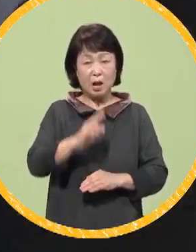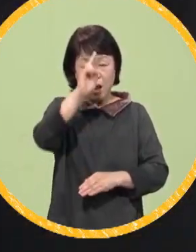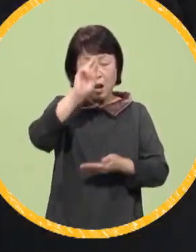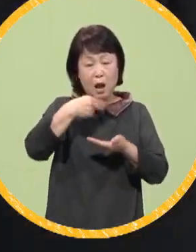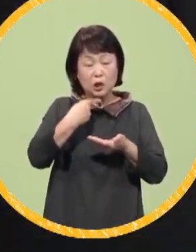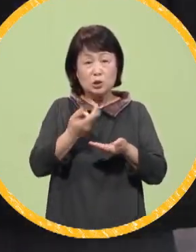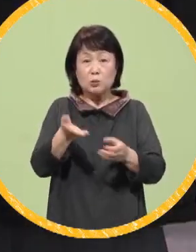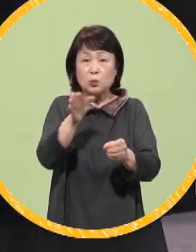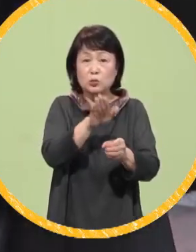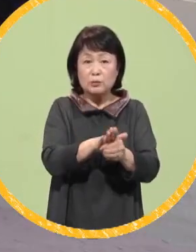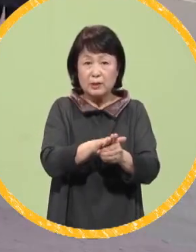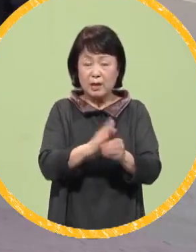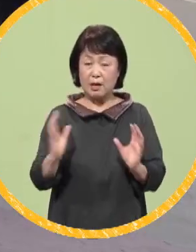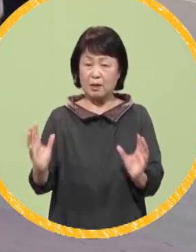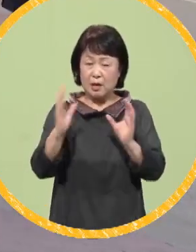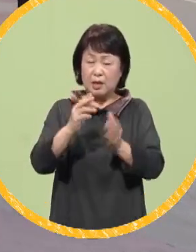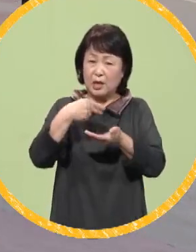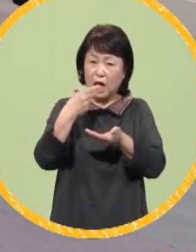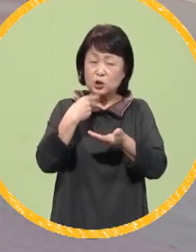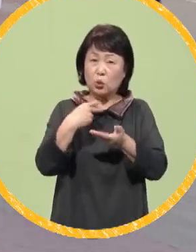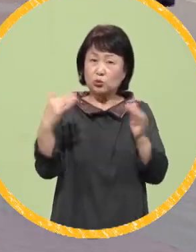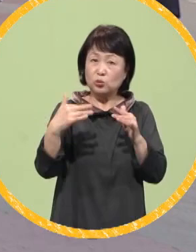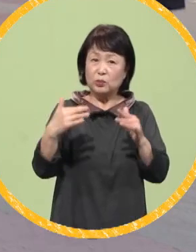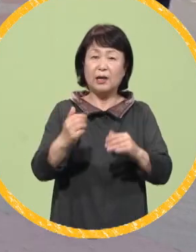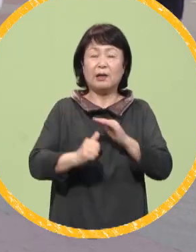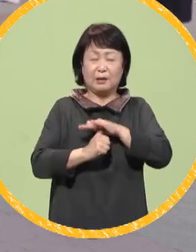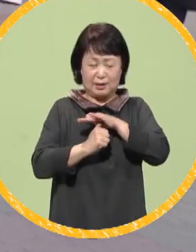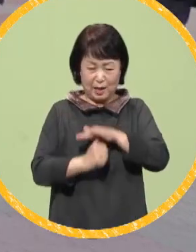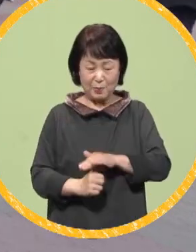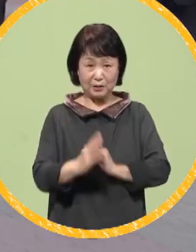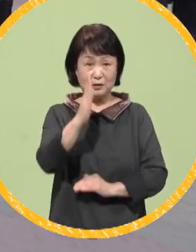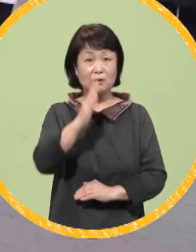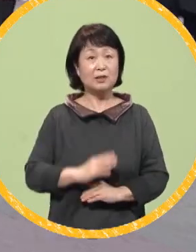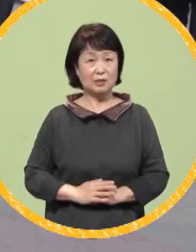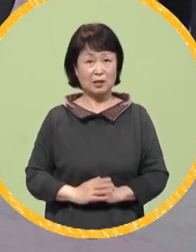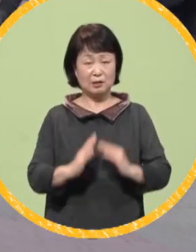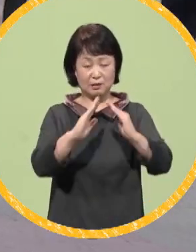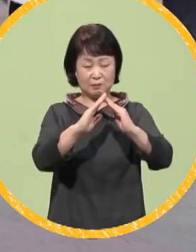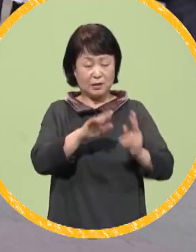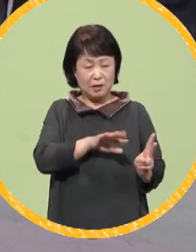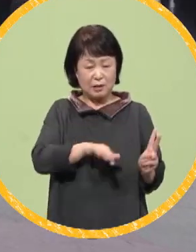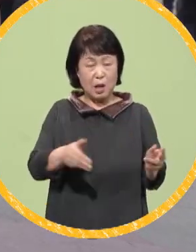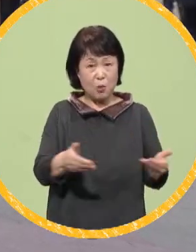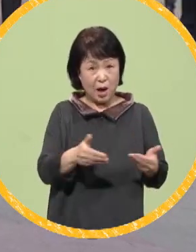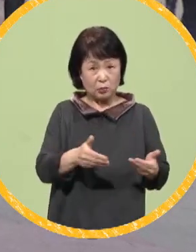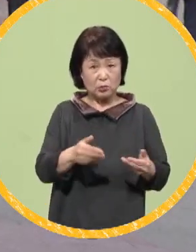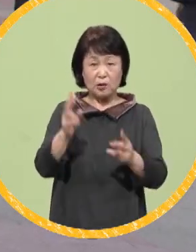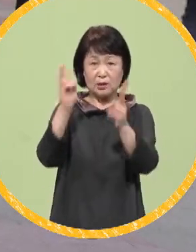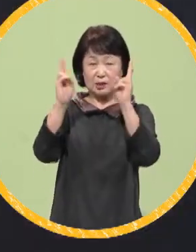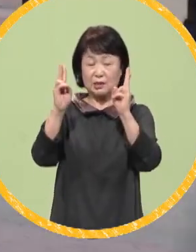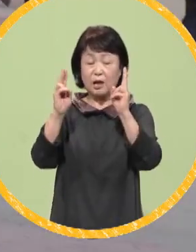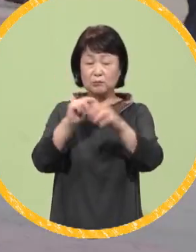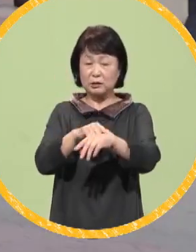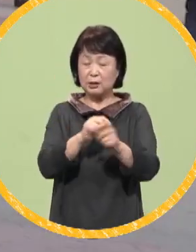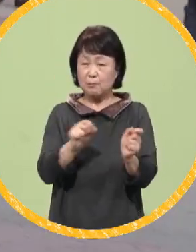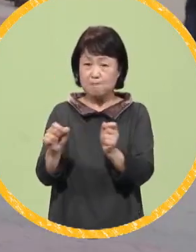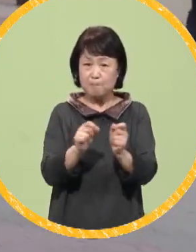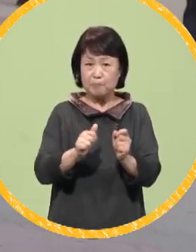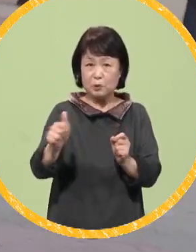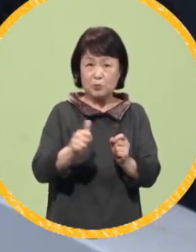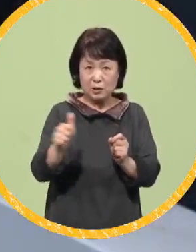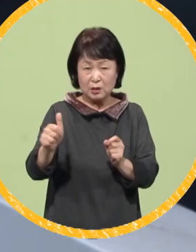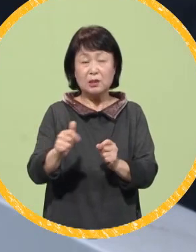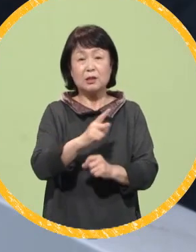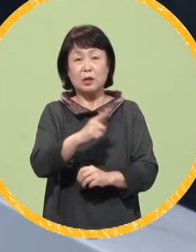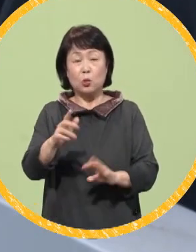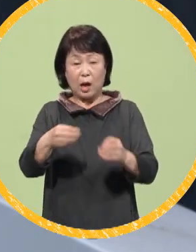も含めて今ワーク我慢してくださいそしてテレワーク時差出勤を積極的に活用するなど感染を防ぐ取り組みを